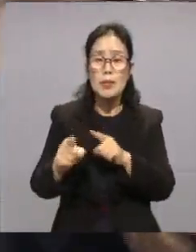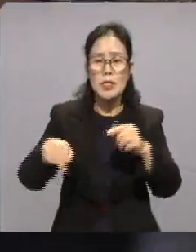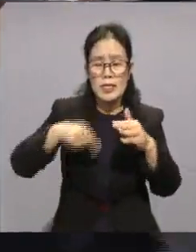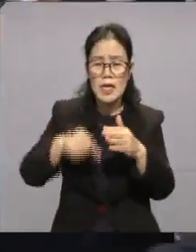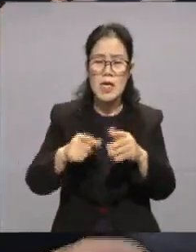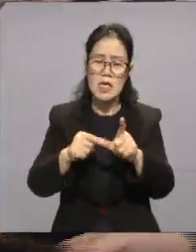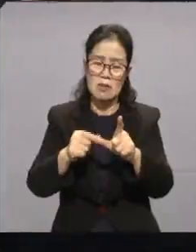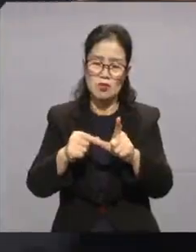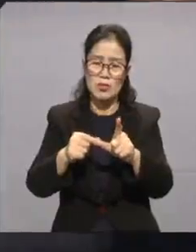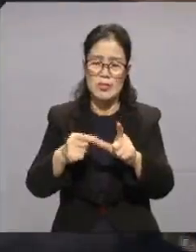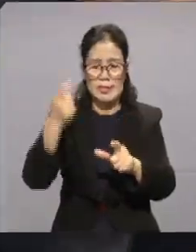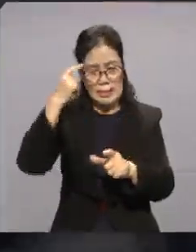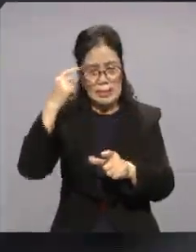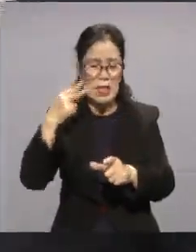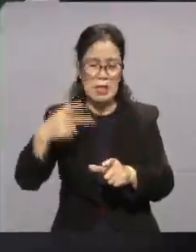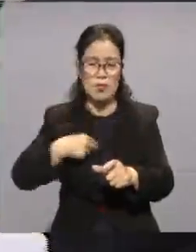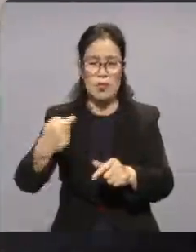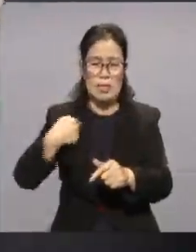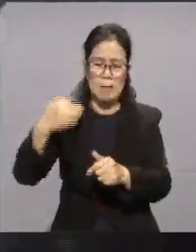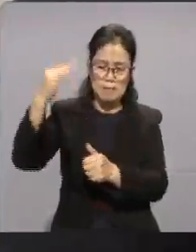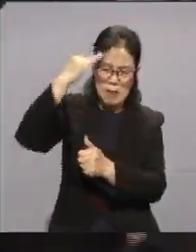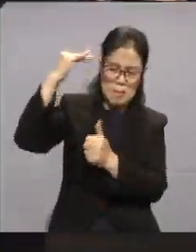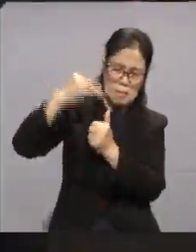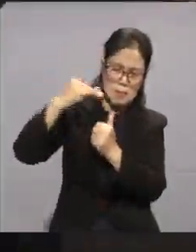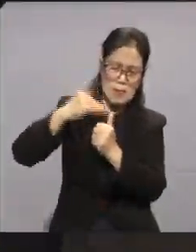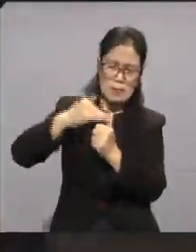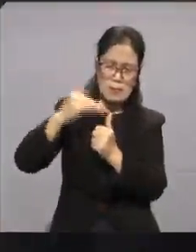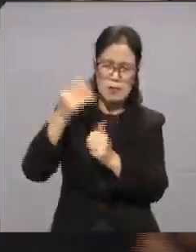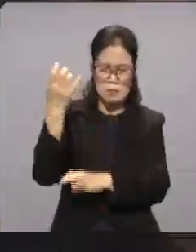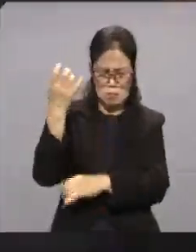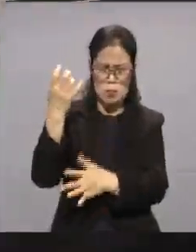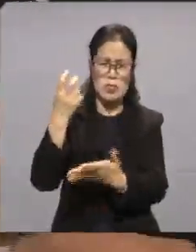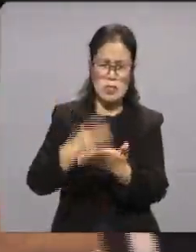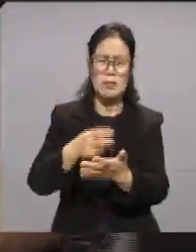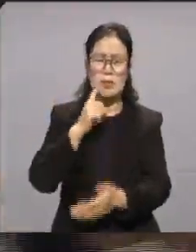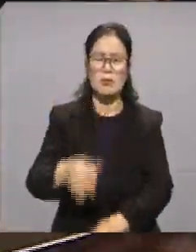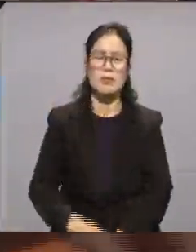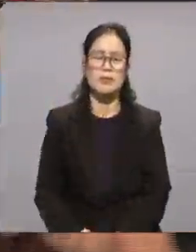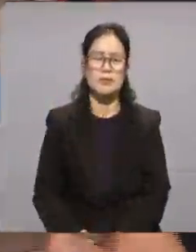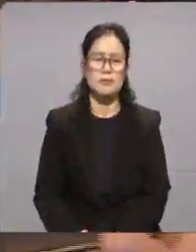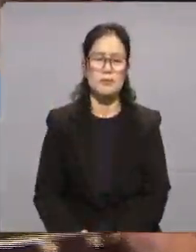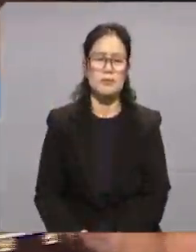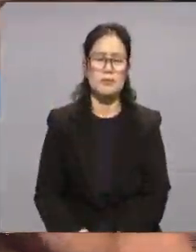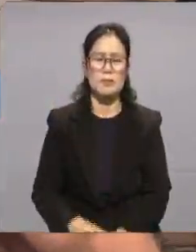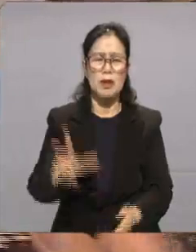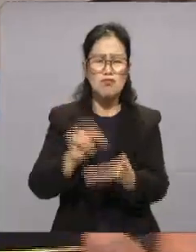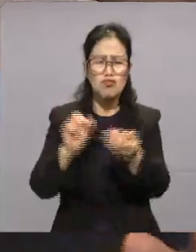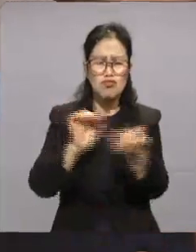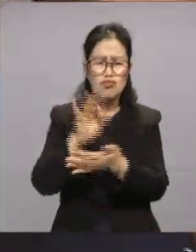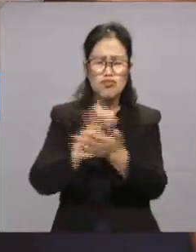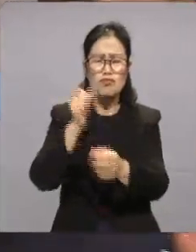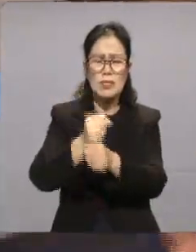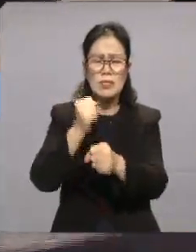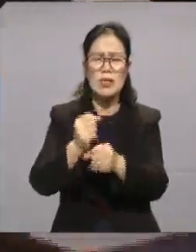일부 세력이 의도적으로 자신을 흔드는게 사태의 본질이라고 주장했습니다 없는 란을 불필요하게 만들어내는 사람들이